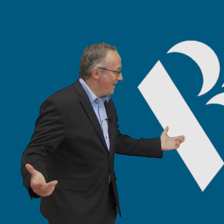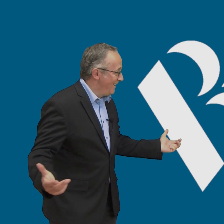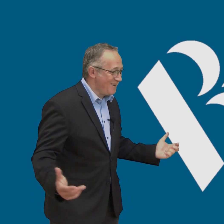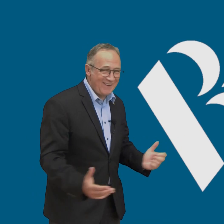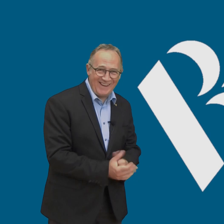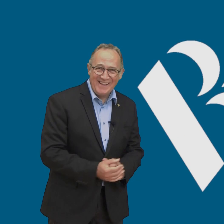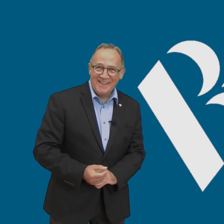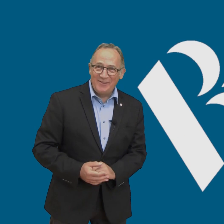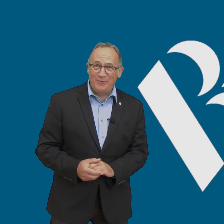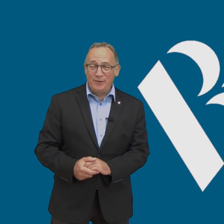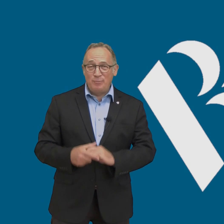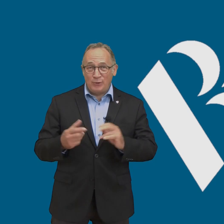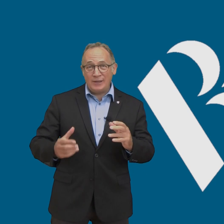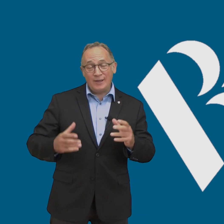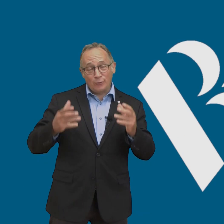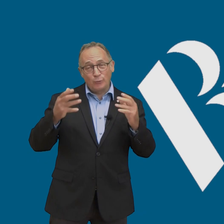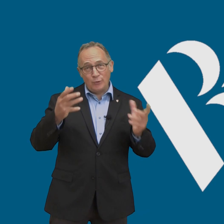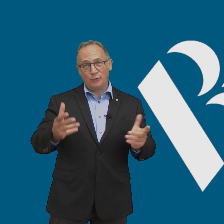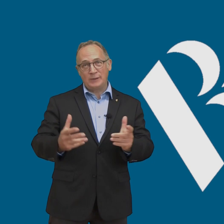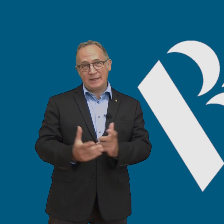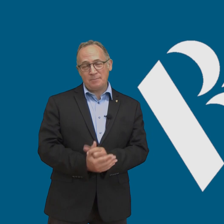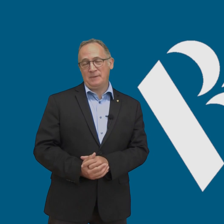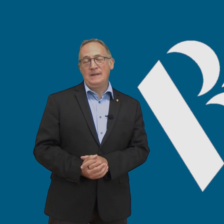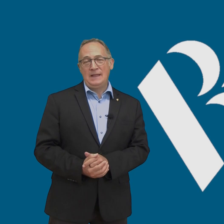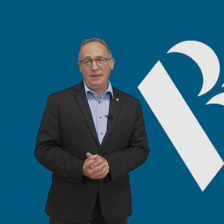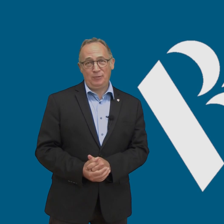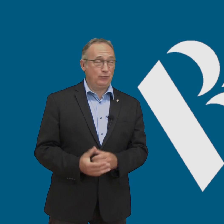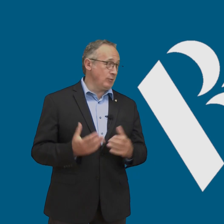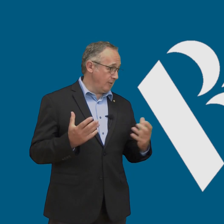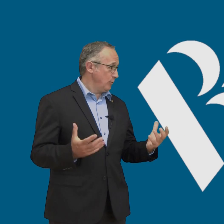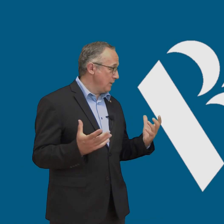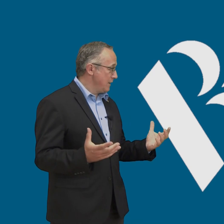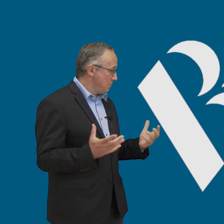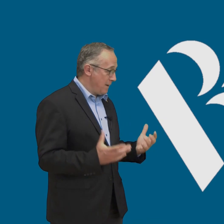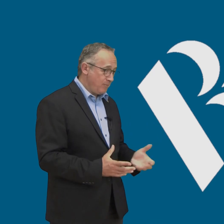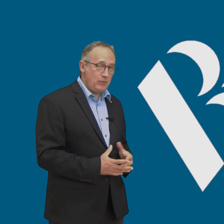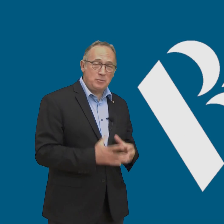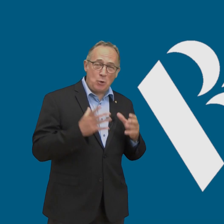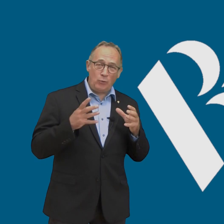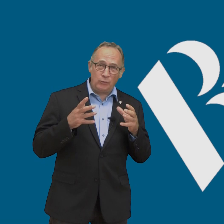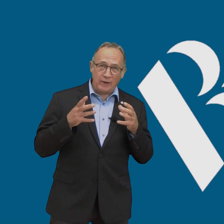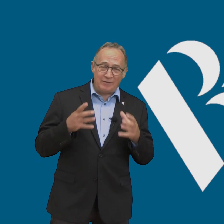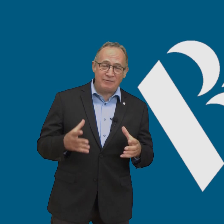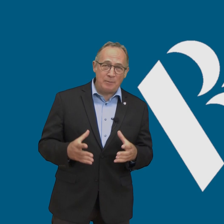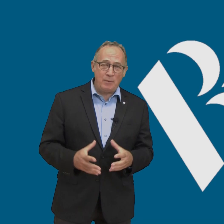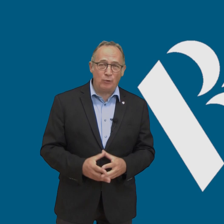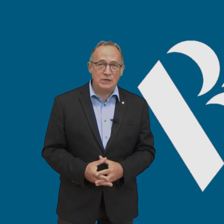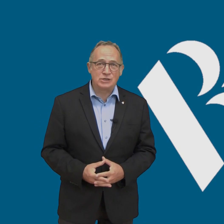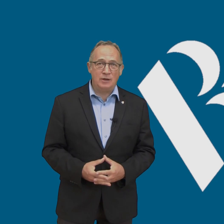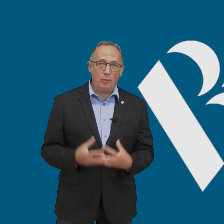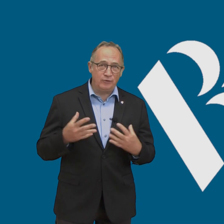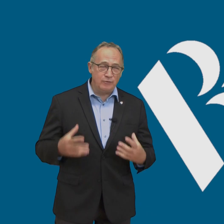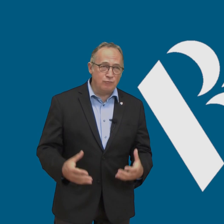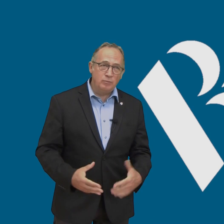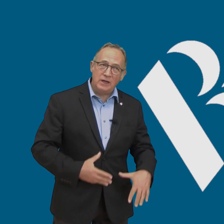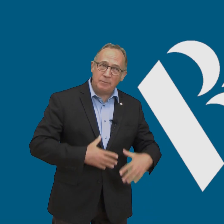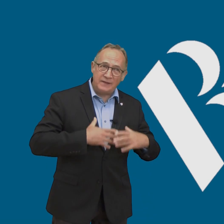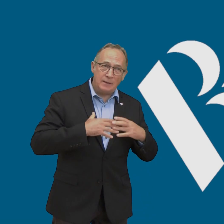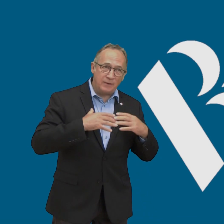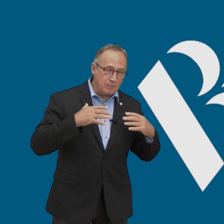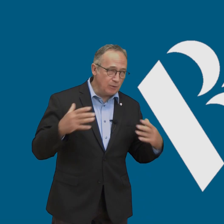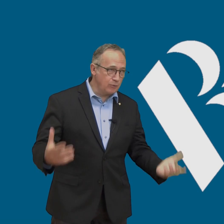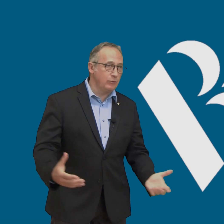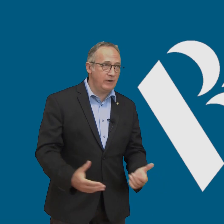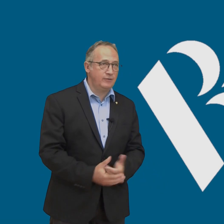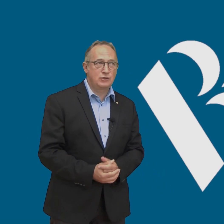l'espère, du député et surtout de son équipe, puisque c'est une question d'équipe, hein? Et puis on travaille vraiment pour les gens, puis on se dévoue, puis